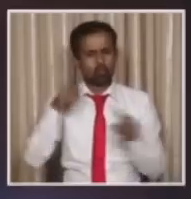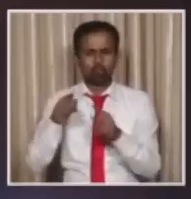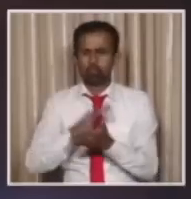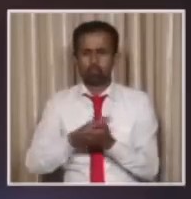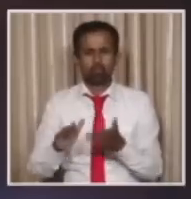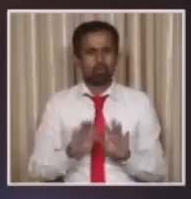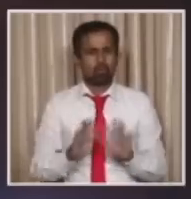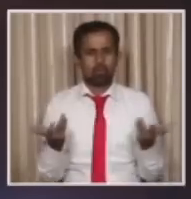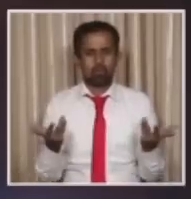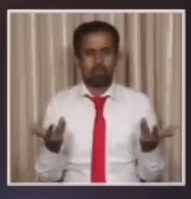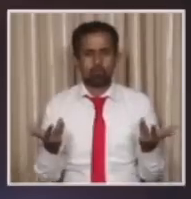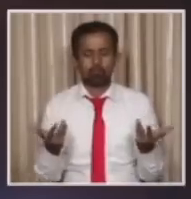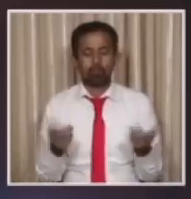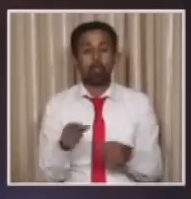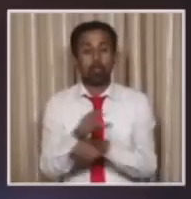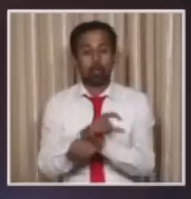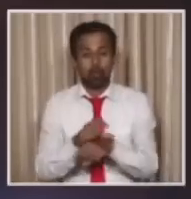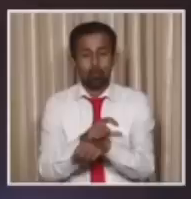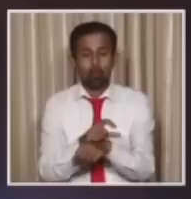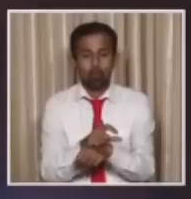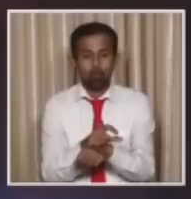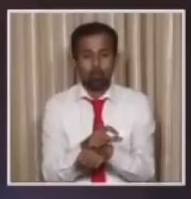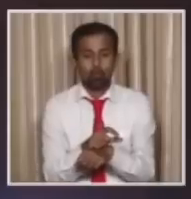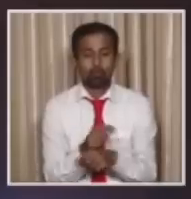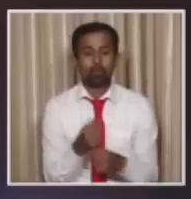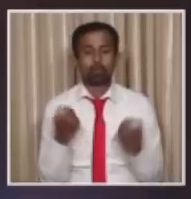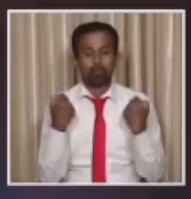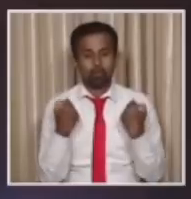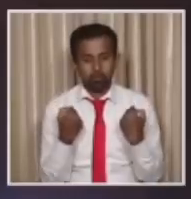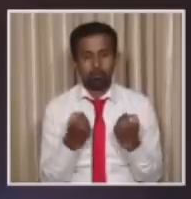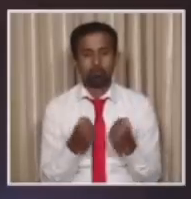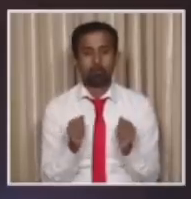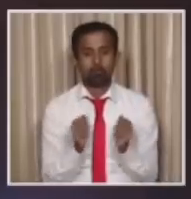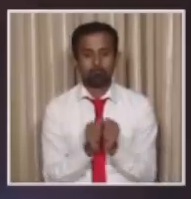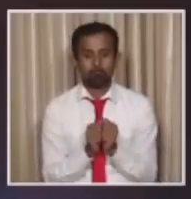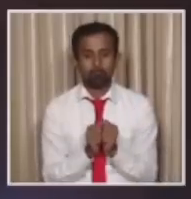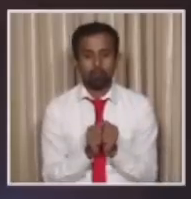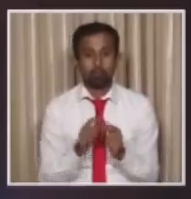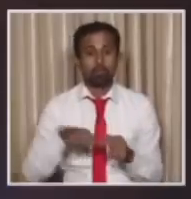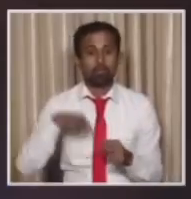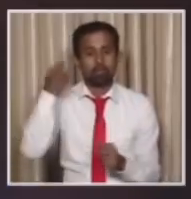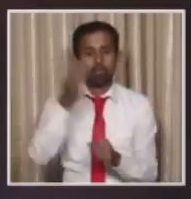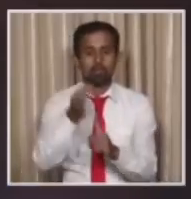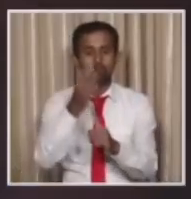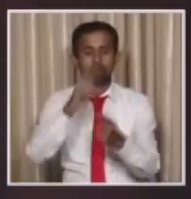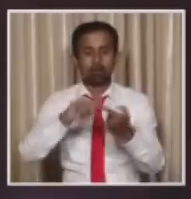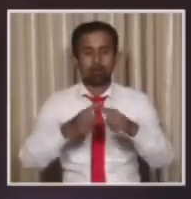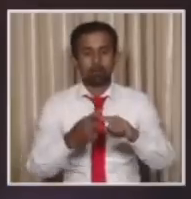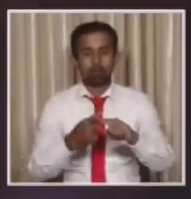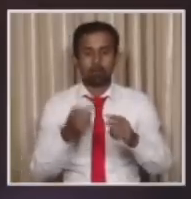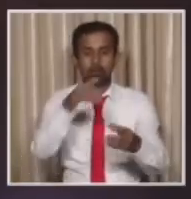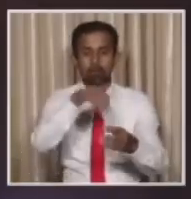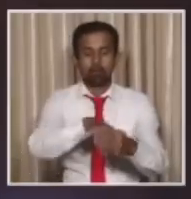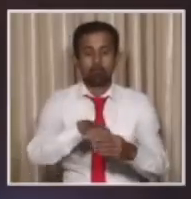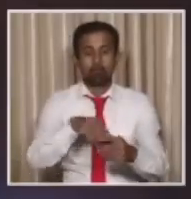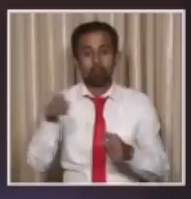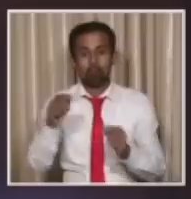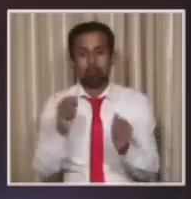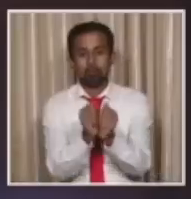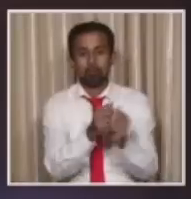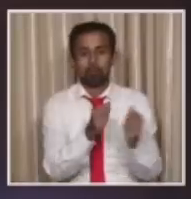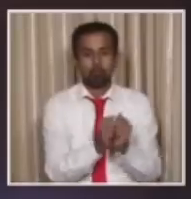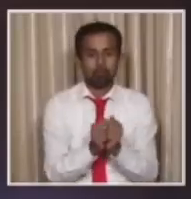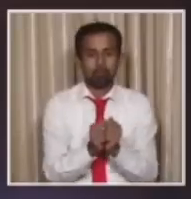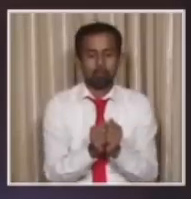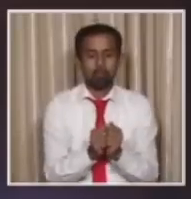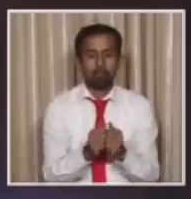හිටින්නේ. එතුමා කොමිෂන් සභාවේ මේ සභාපතිවරයා හැටියට මං ඊළඟ ජනාධිපතිවරණට ඡන්ද ඉල්ලනවා, මං අරක කරනවා මේක කරනවා